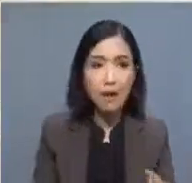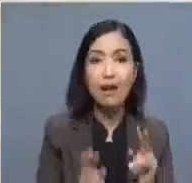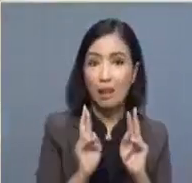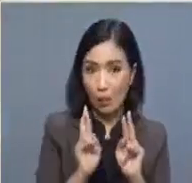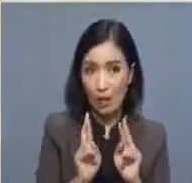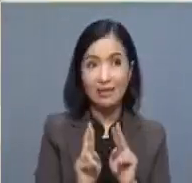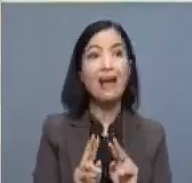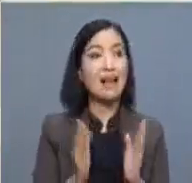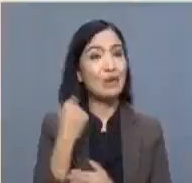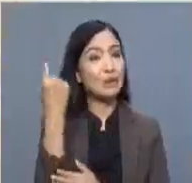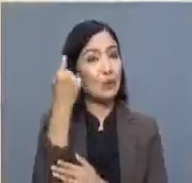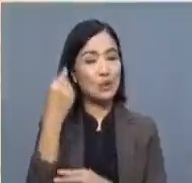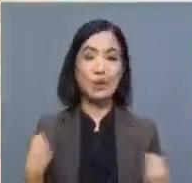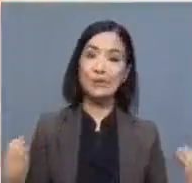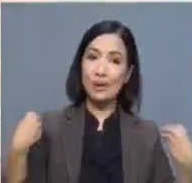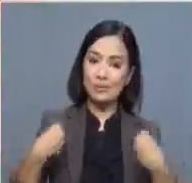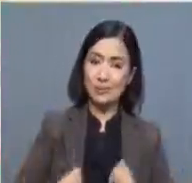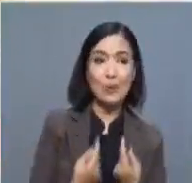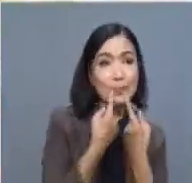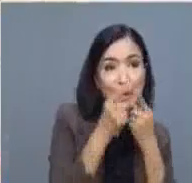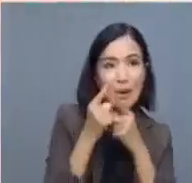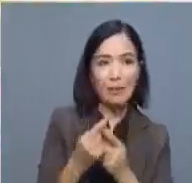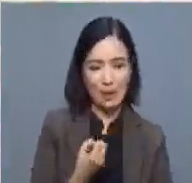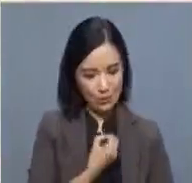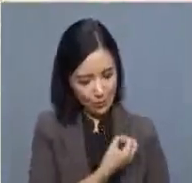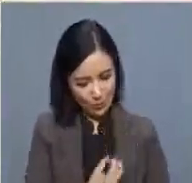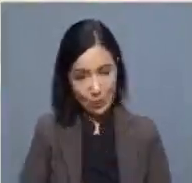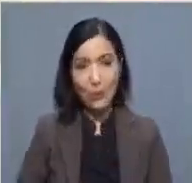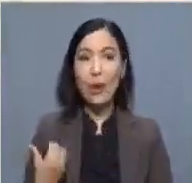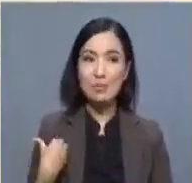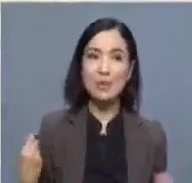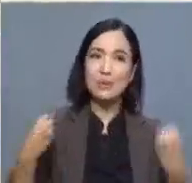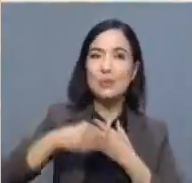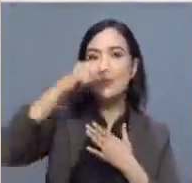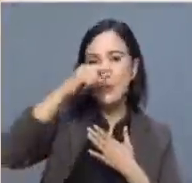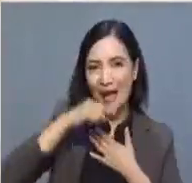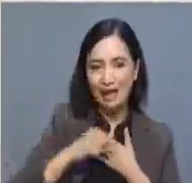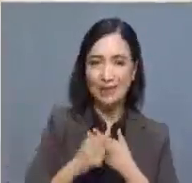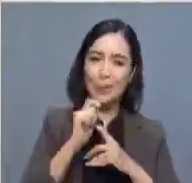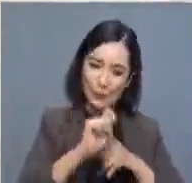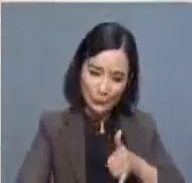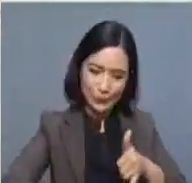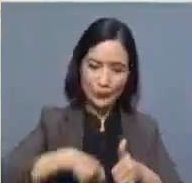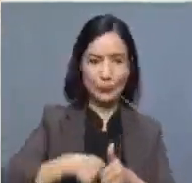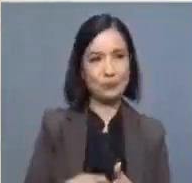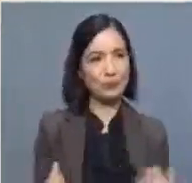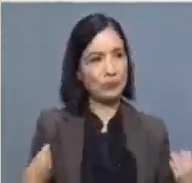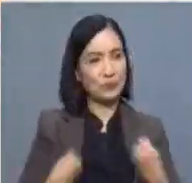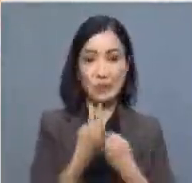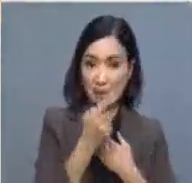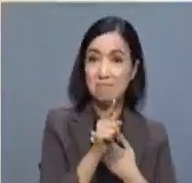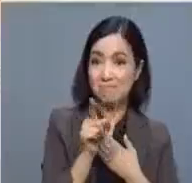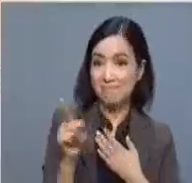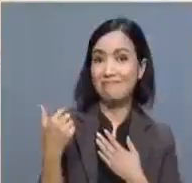แต่งกายของนักท่องเที่ยวปีนี้ค่อนข้างจะหลากหลายค่ะนอกจากเป็นเสื้อลายดอกกระแสการแต่งชุดไทยชุดพื้นเมืองเล่นน้ำสงกรานต์ก็มีให้เห็นค่อนข้